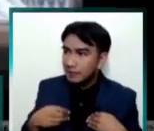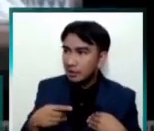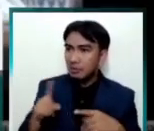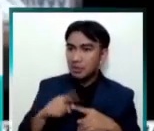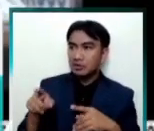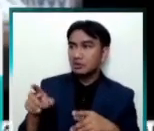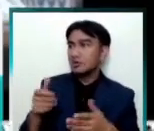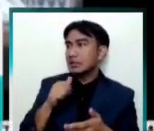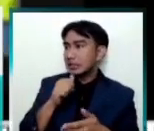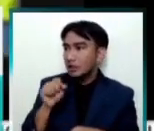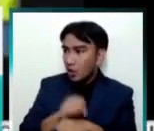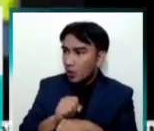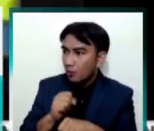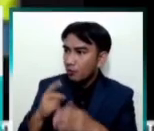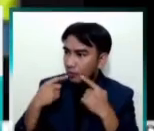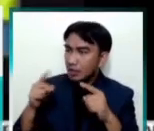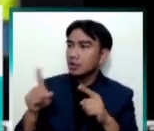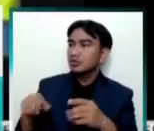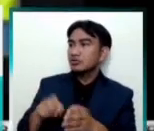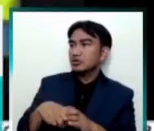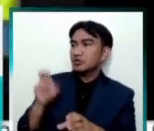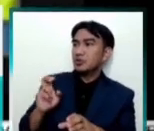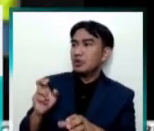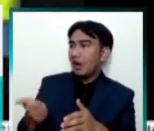I'm committing my resignation.